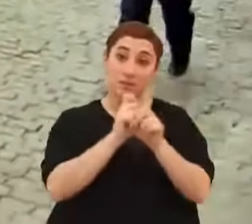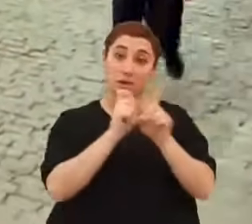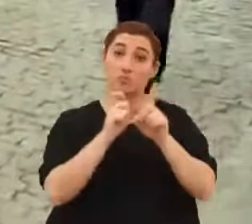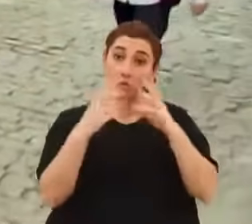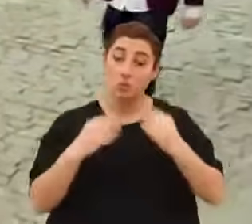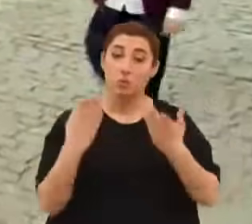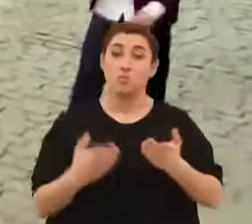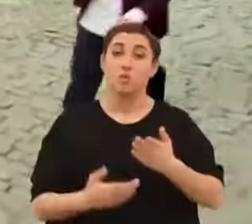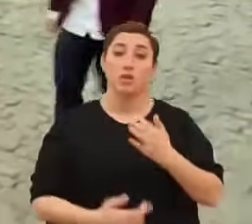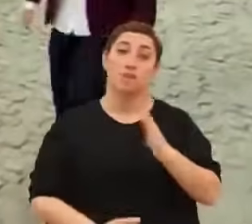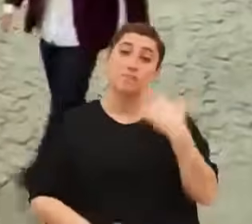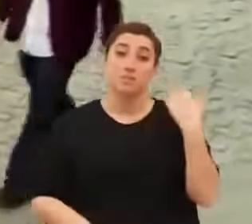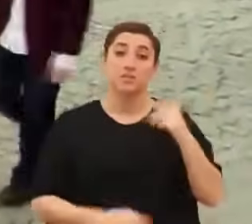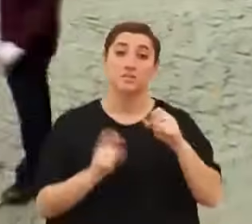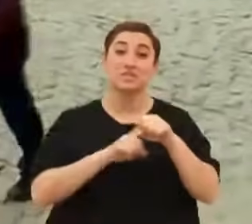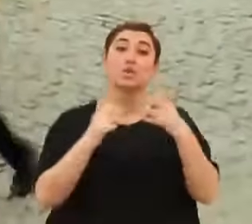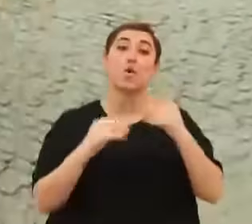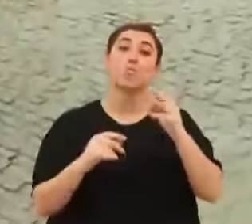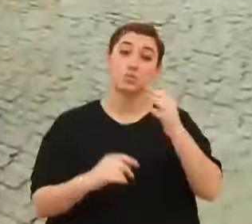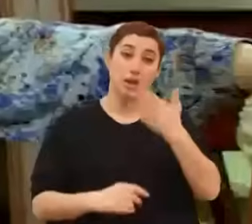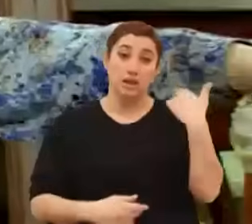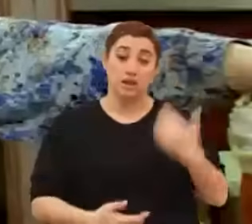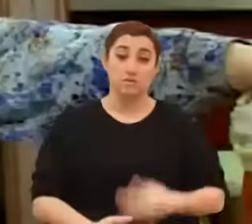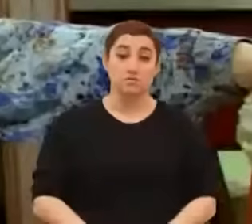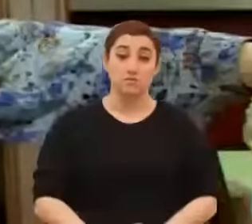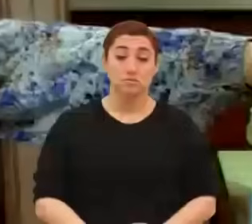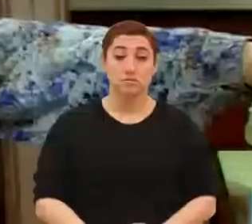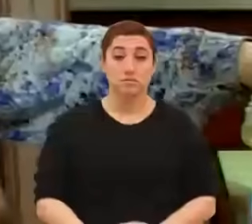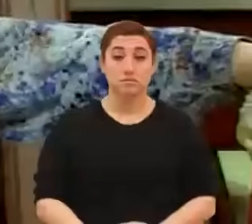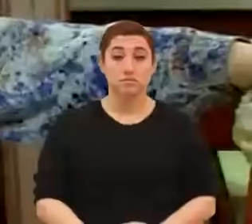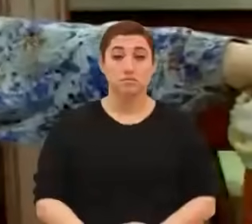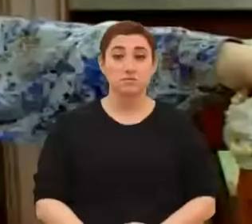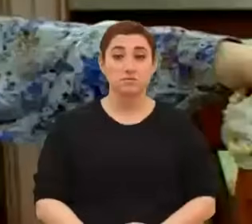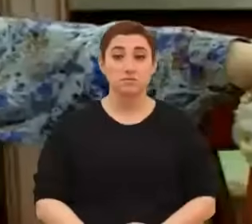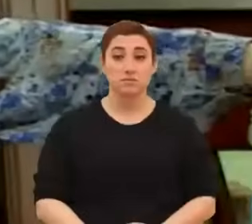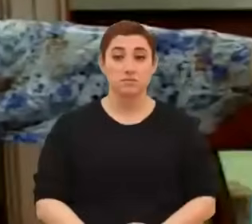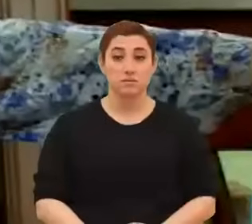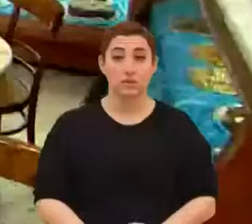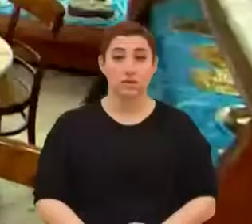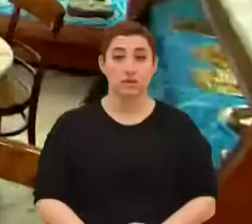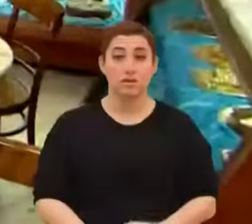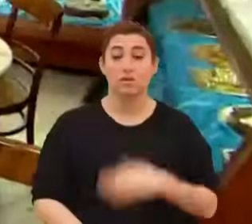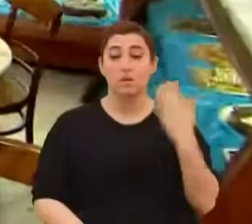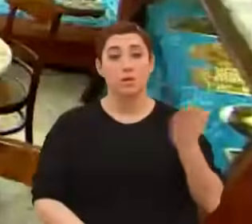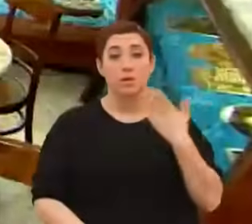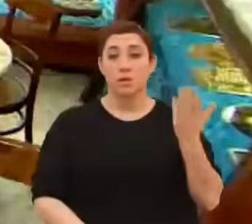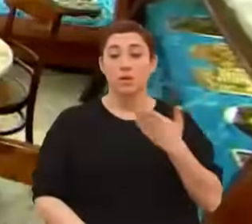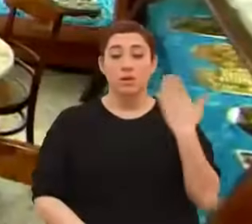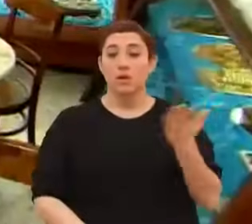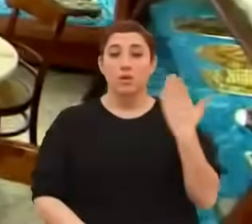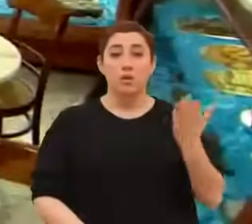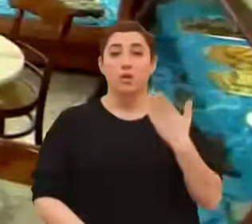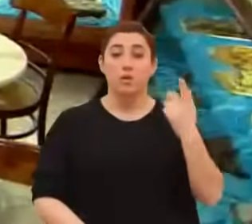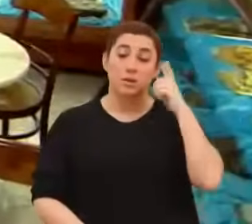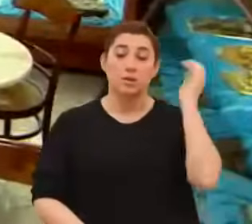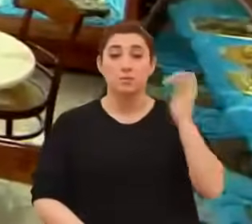çocuğum olur mu öyle? Bak haytalık yapma Sinan ha ben gelene kadar. Fatoğan'la pastanede karalar bağlamış. Elvan'la oturuyor. Oh